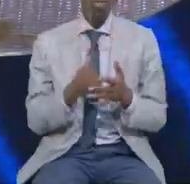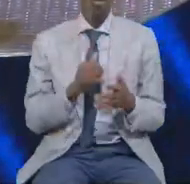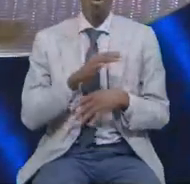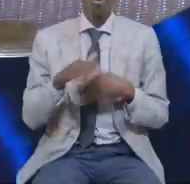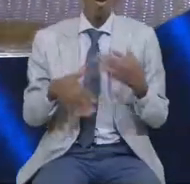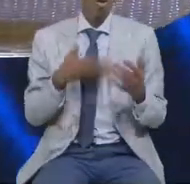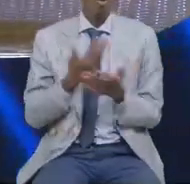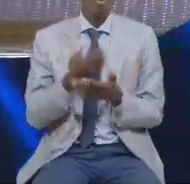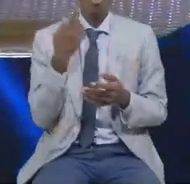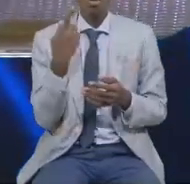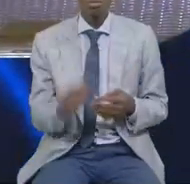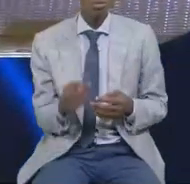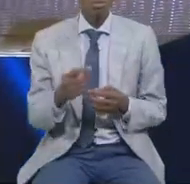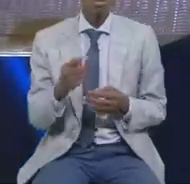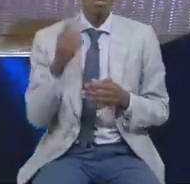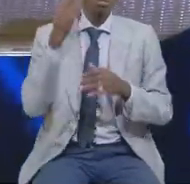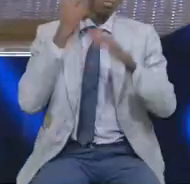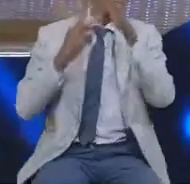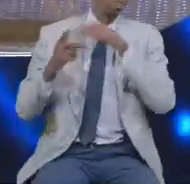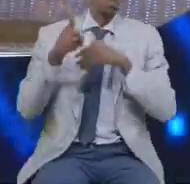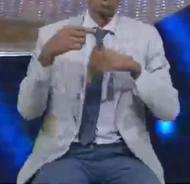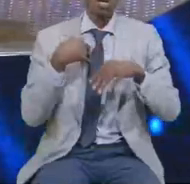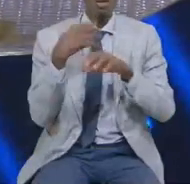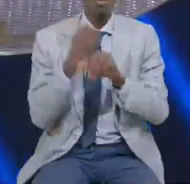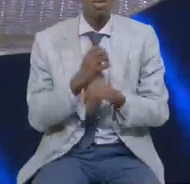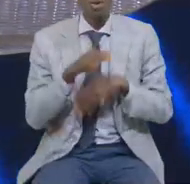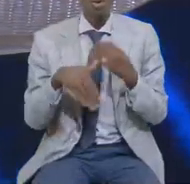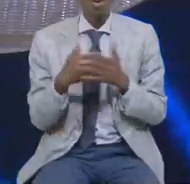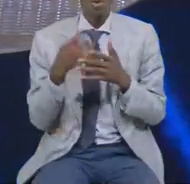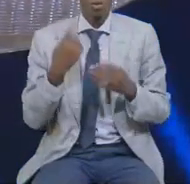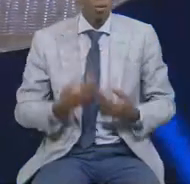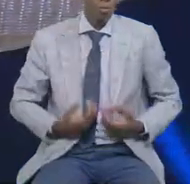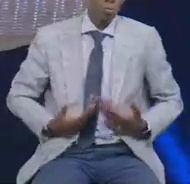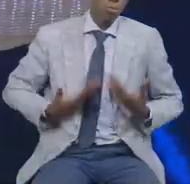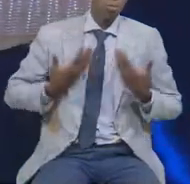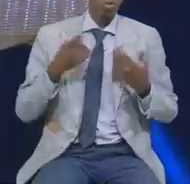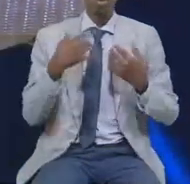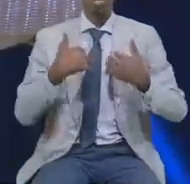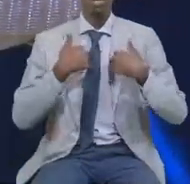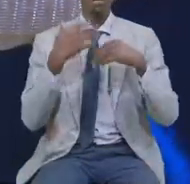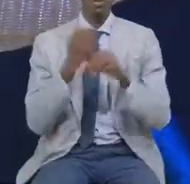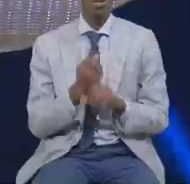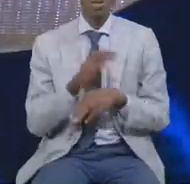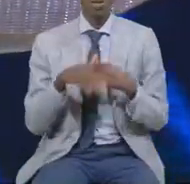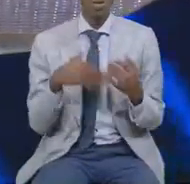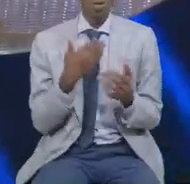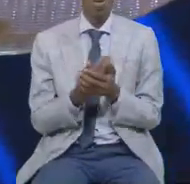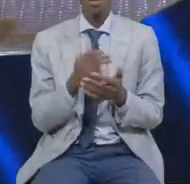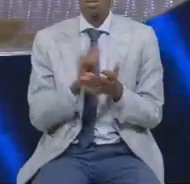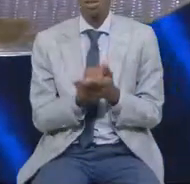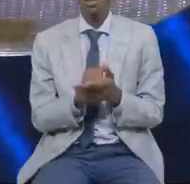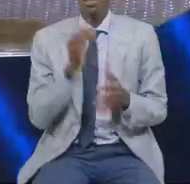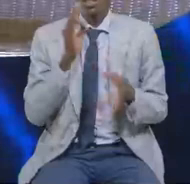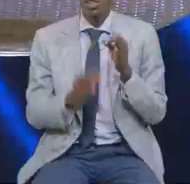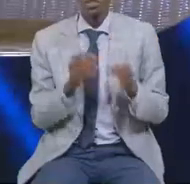Considérez cela. Toute la vision que vous avez, l'aspiration que vous avez, l'ambition que vous avez, si vous êtes rigide de cette